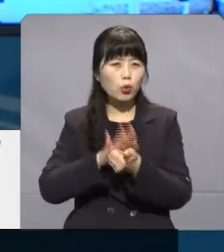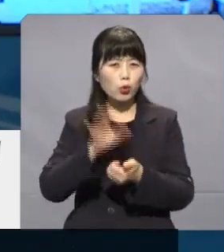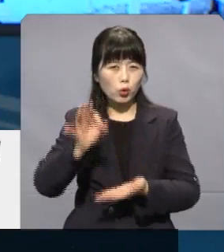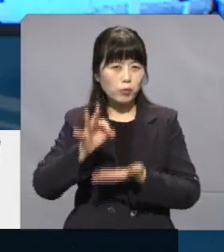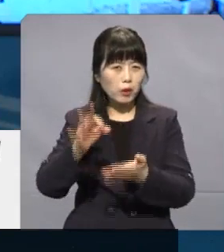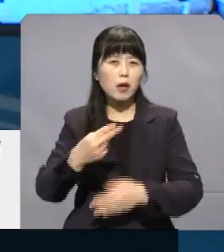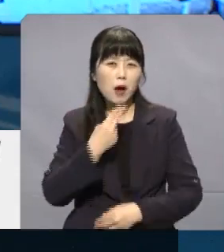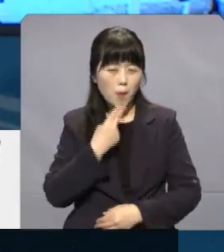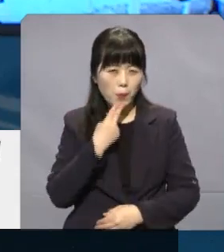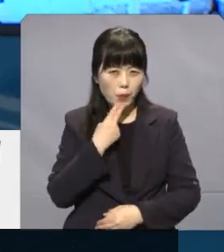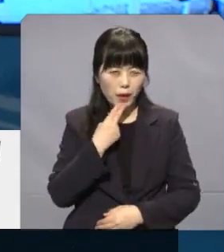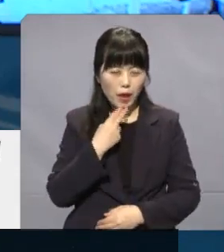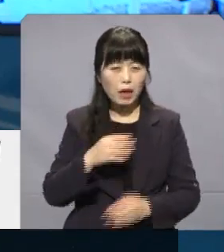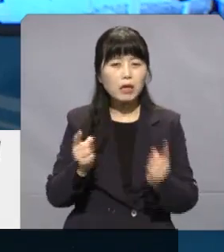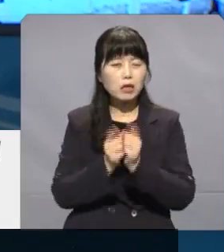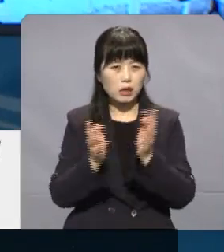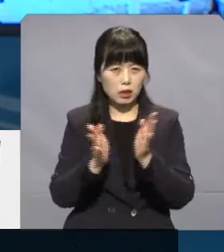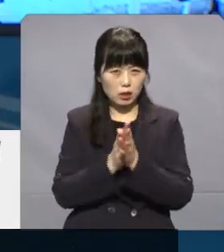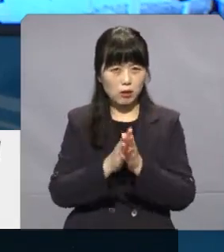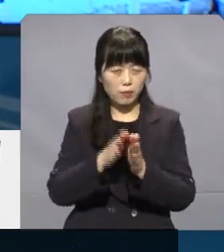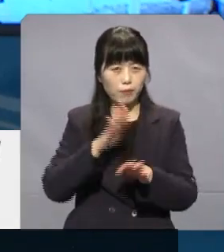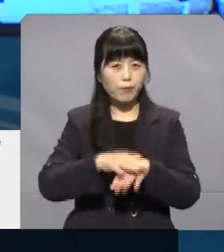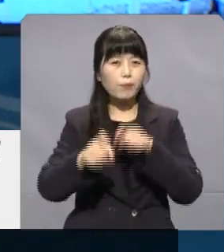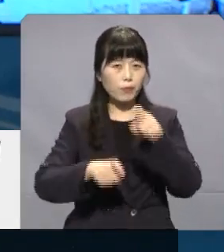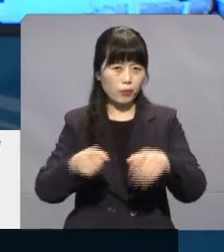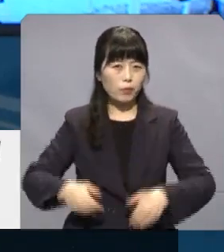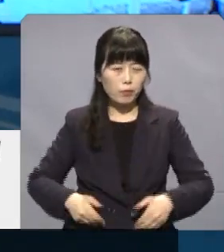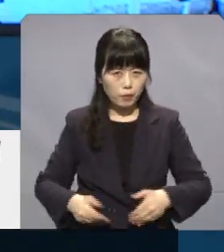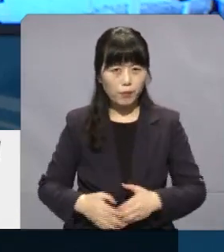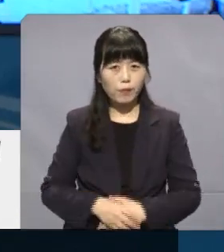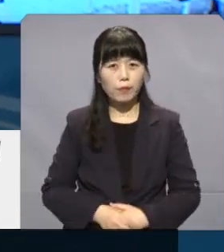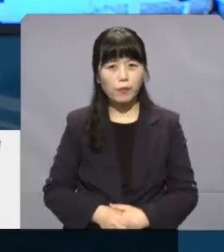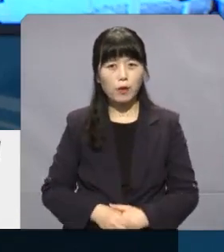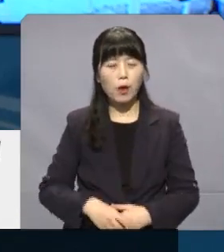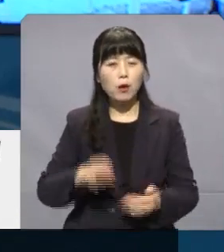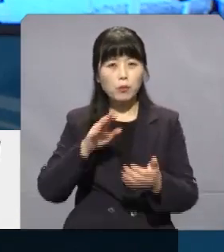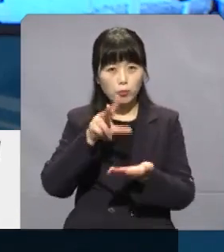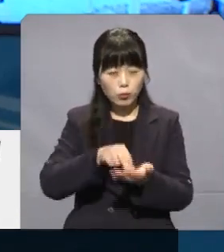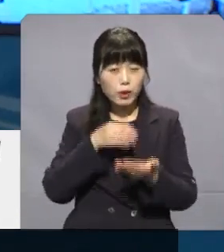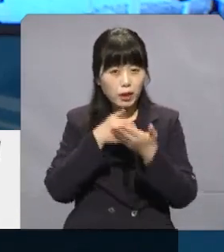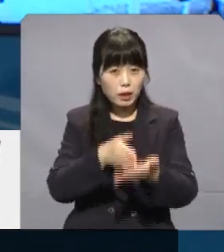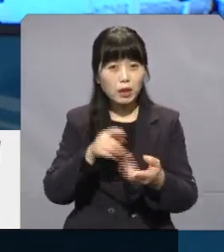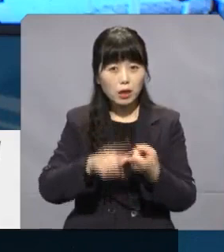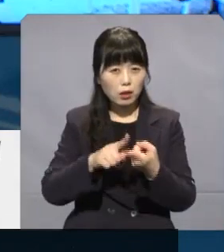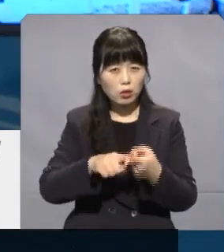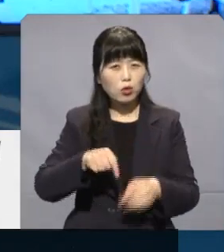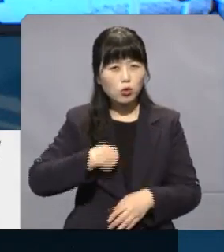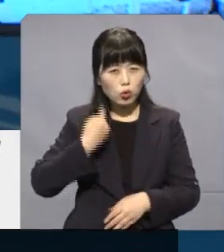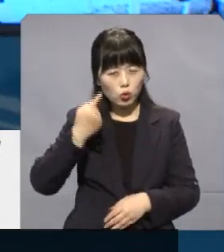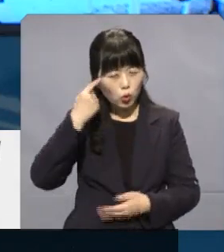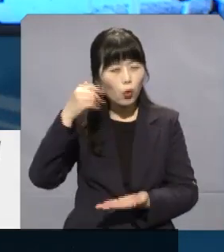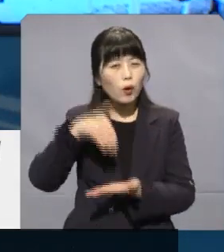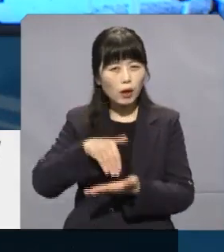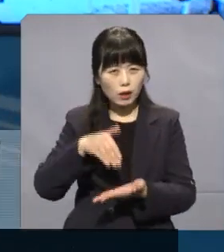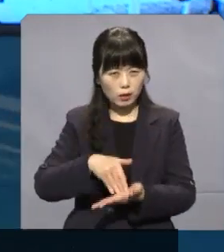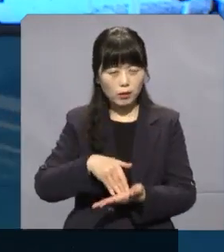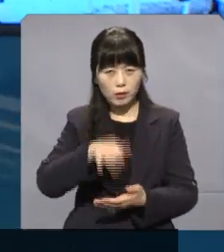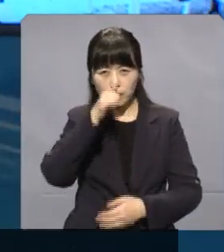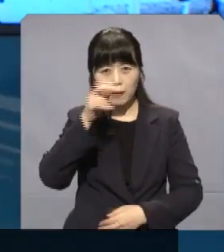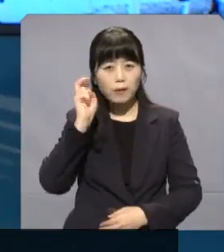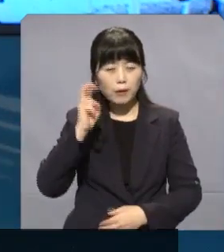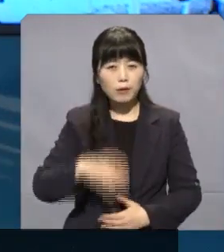그거를 솔선수범해야지만 시민단체들도 보조금과 관련된 이런 어떤 문제제기에 대해서 아마 스스로 자성하는 것을 먼저 하지 않을까